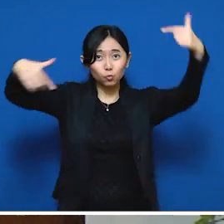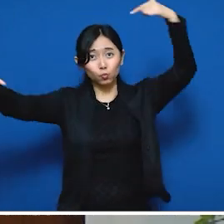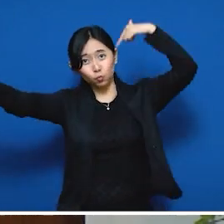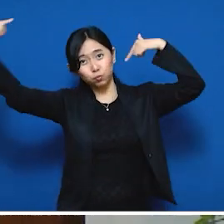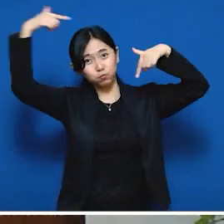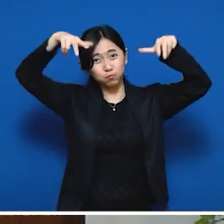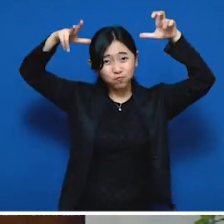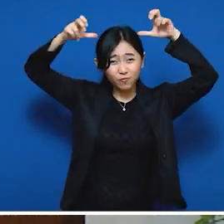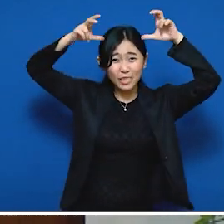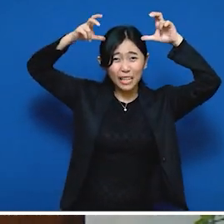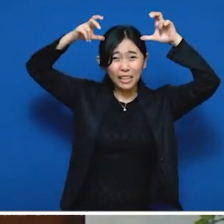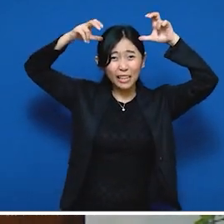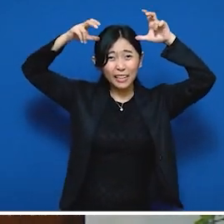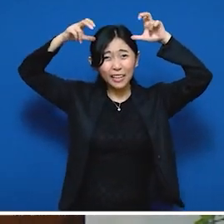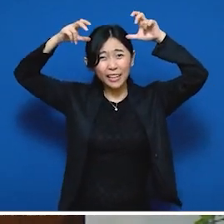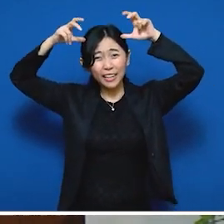di Nazaret.